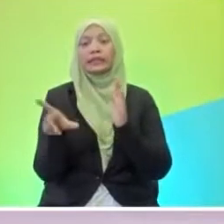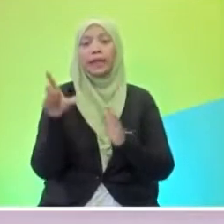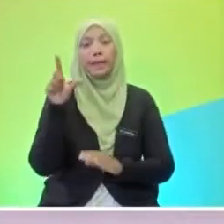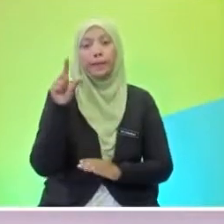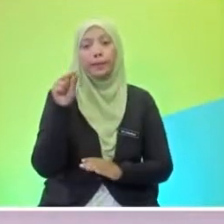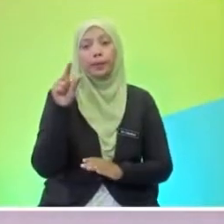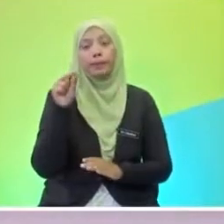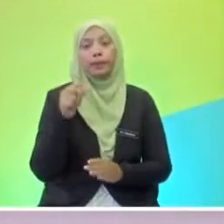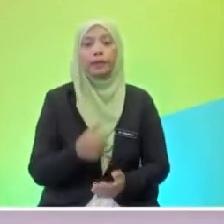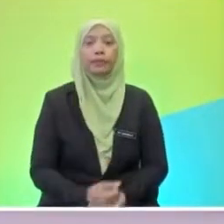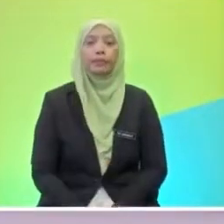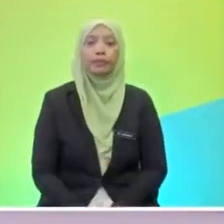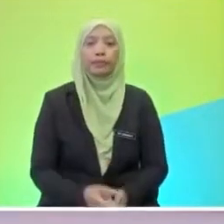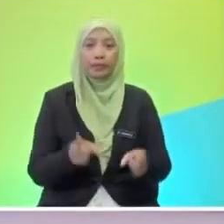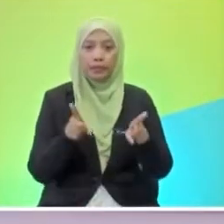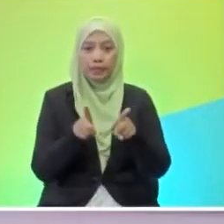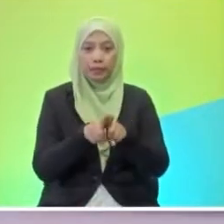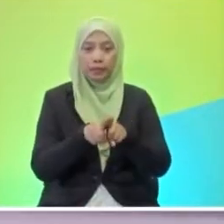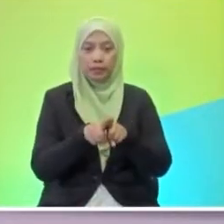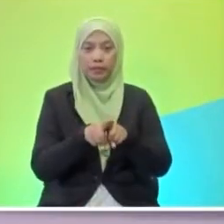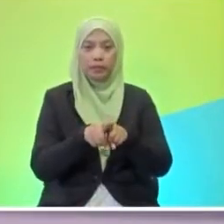cek gundul asrani dan juga